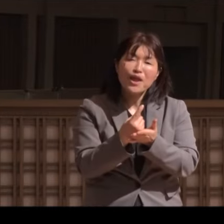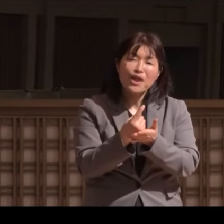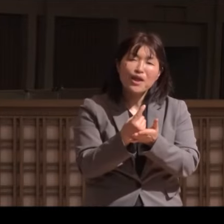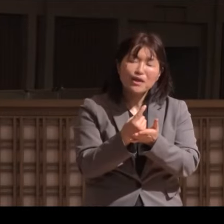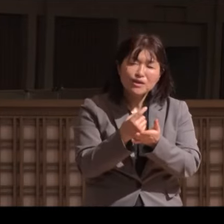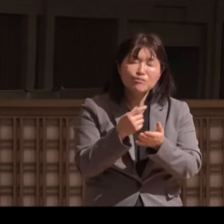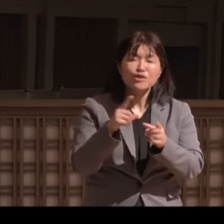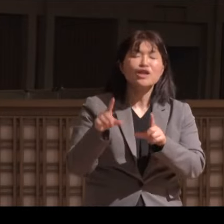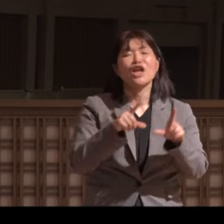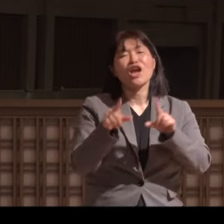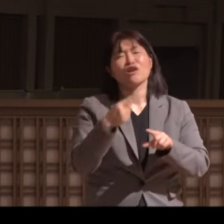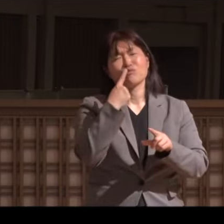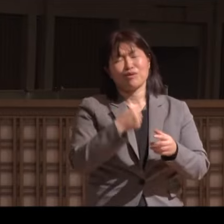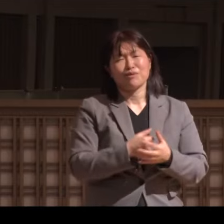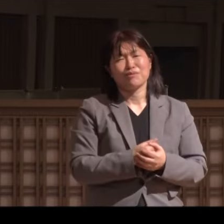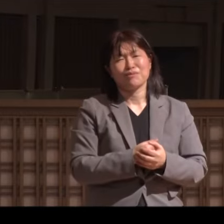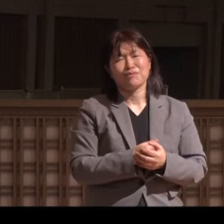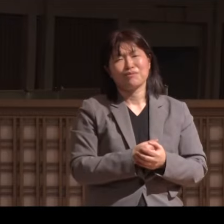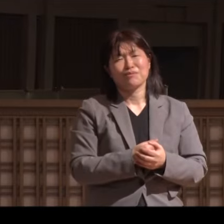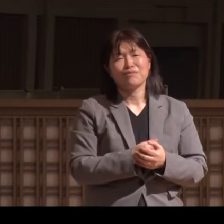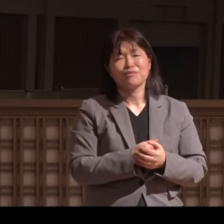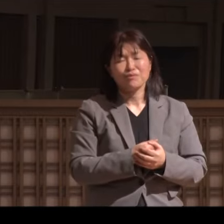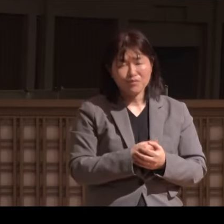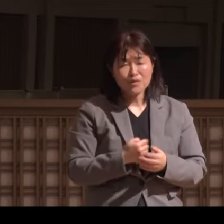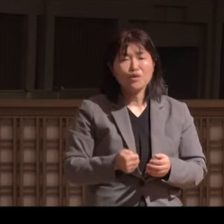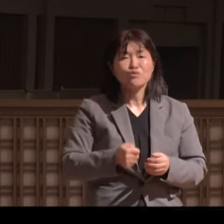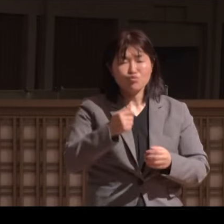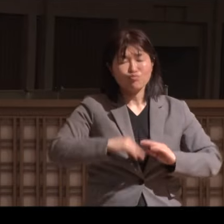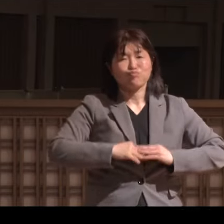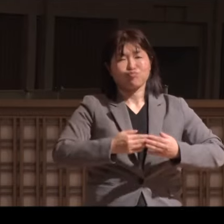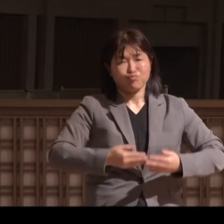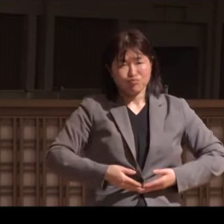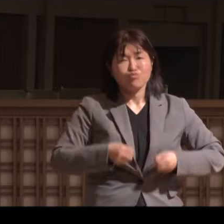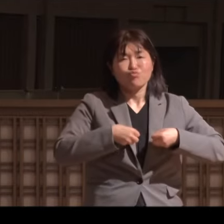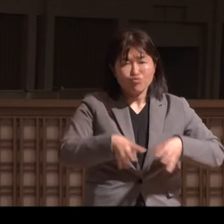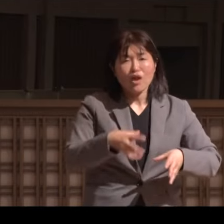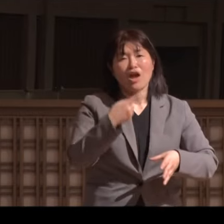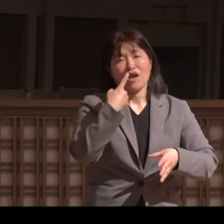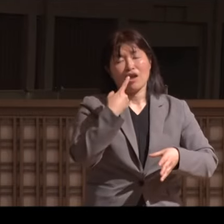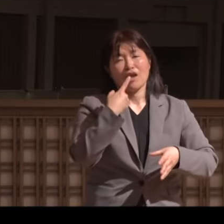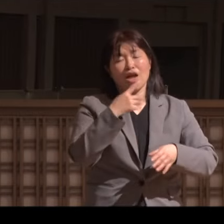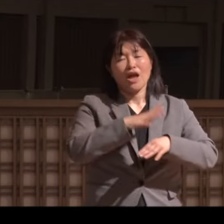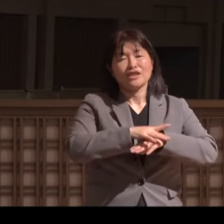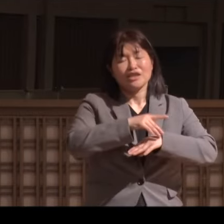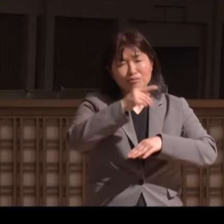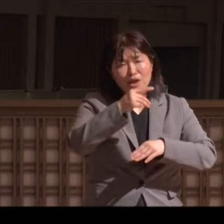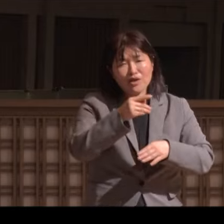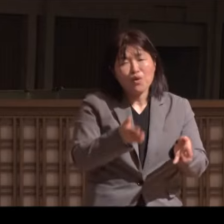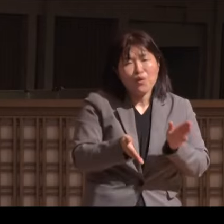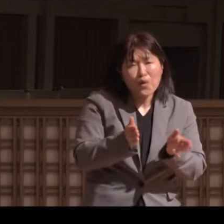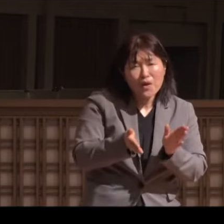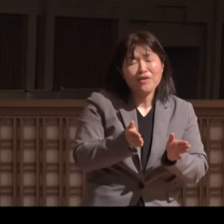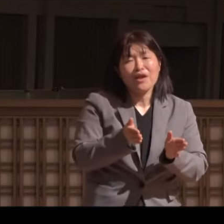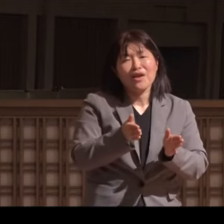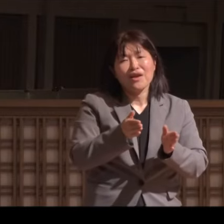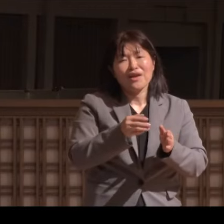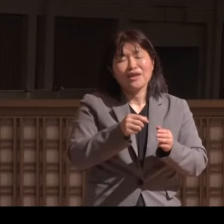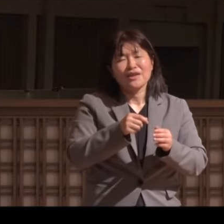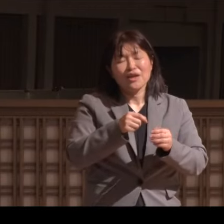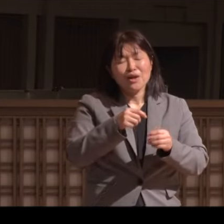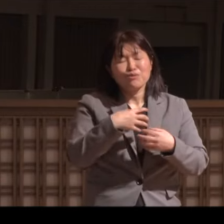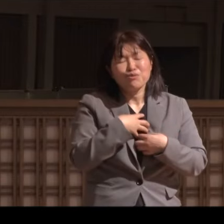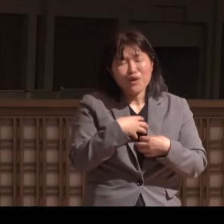を過ごしていたんですねでそんな中であのすぐに妊娠して出産をしたんですけれども初めての子育てっていうだけでとても